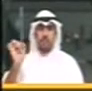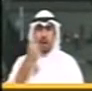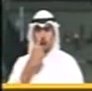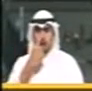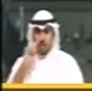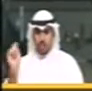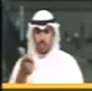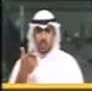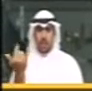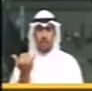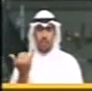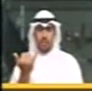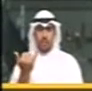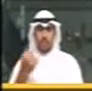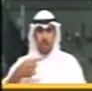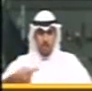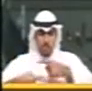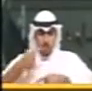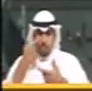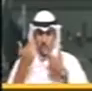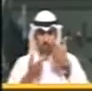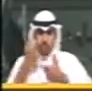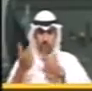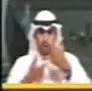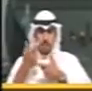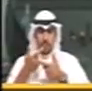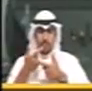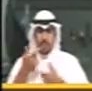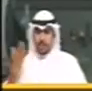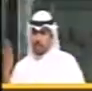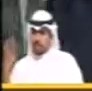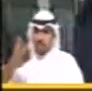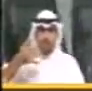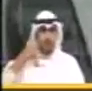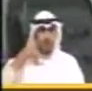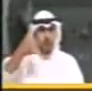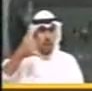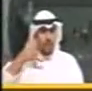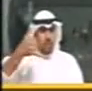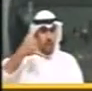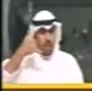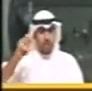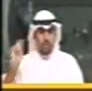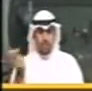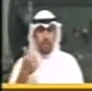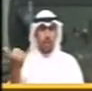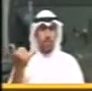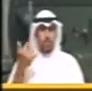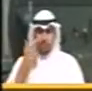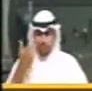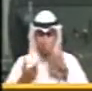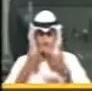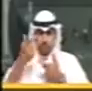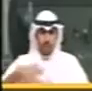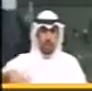اثناء مقابله تلفزيونيه، حيث انه كان متابع لحالتي بالزياره والاتصال الهاتفي اول باول، والشكر موصول لجميع ابناء